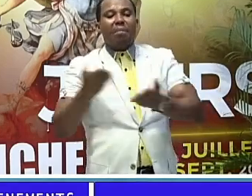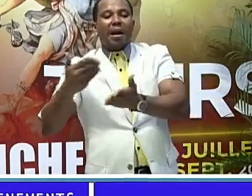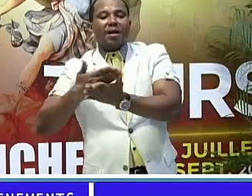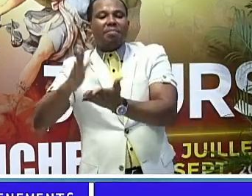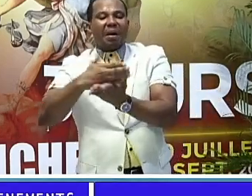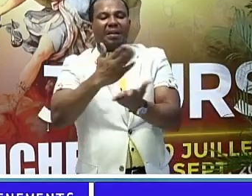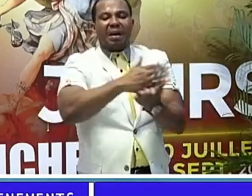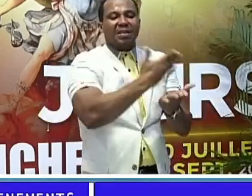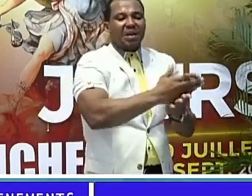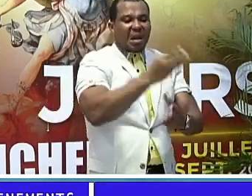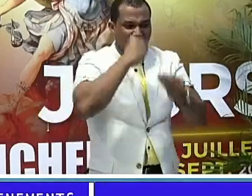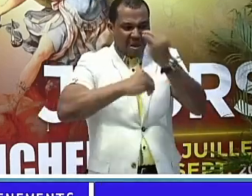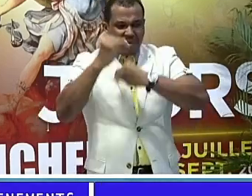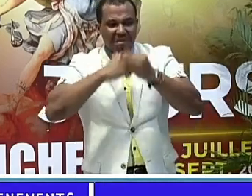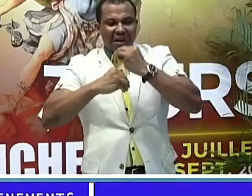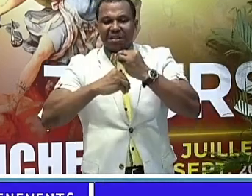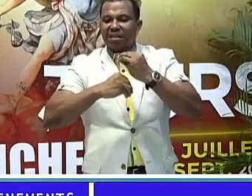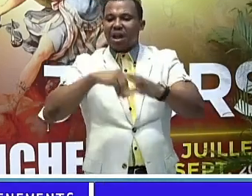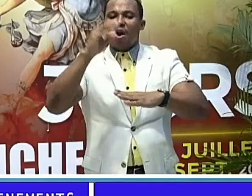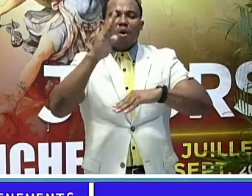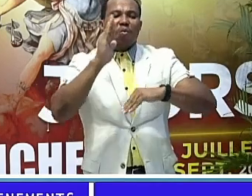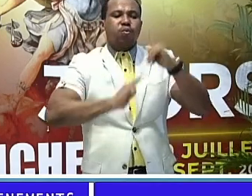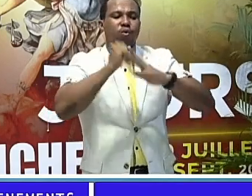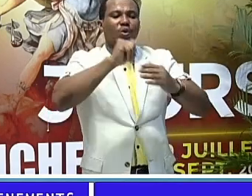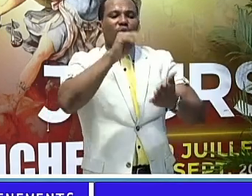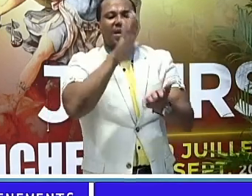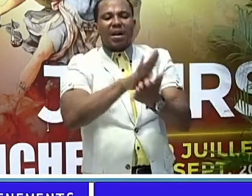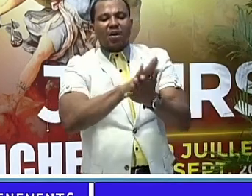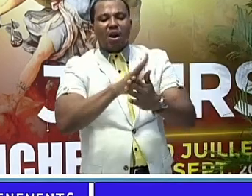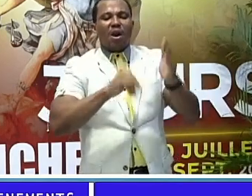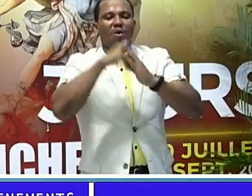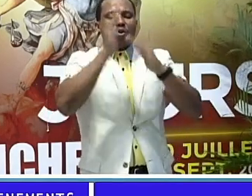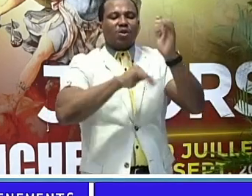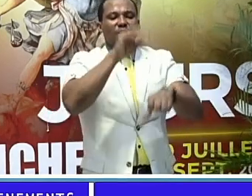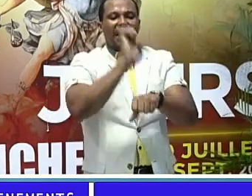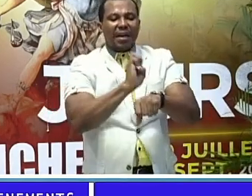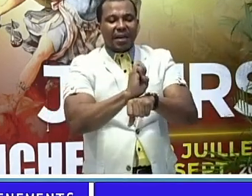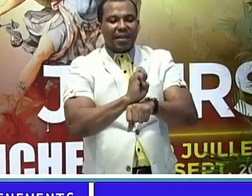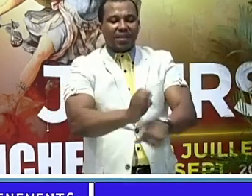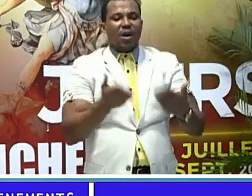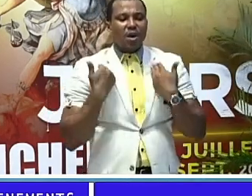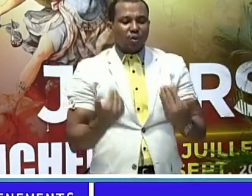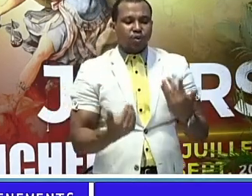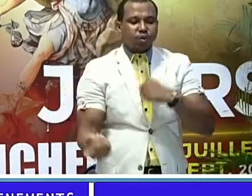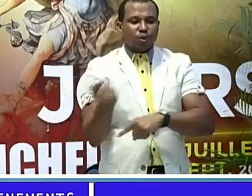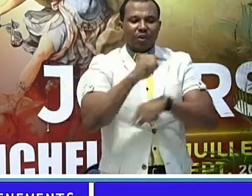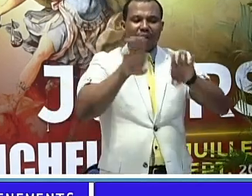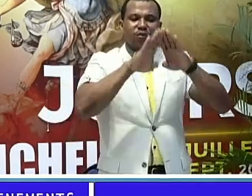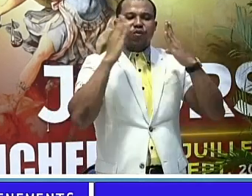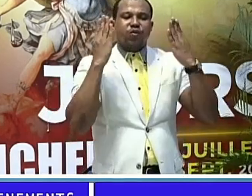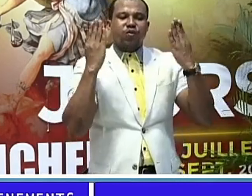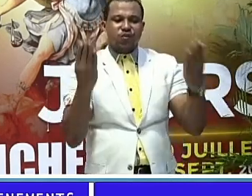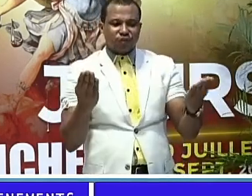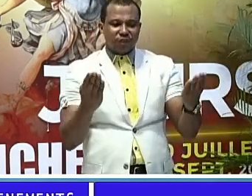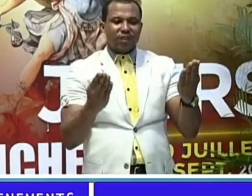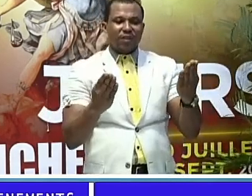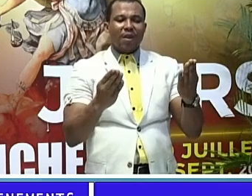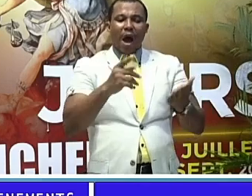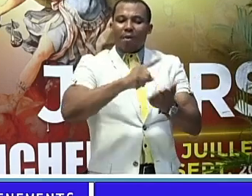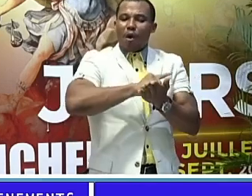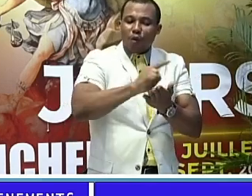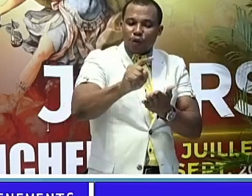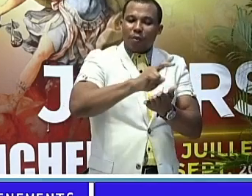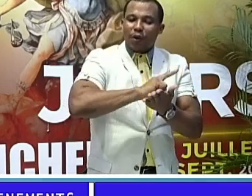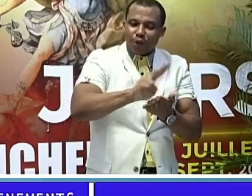manger, aider asile, construire l'école, construire l'église. Jodi a la, nous fini et n'a inauguré l'église ça. Dans 3 semaines